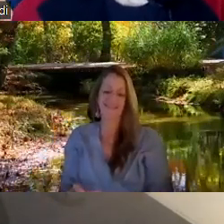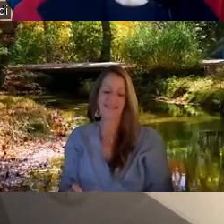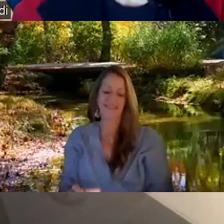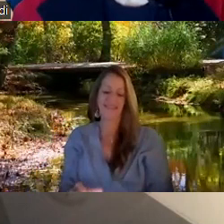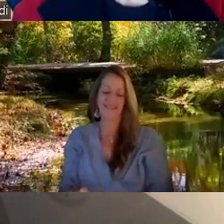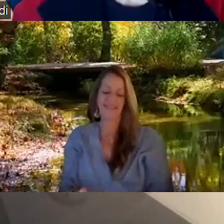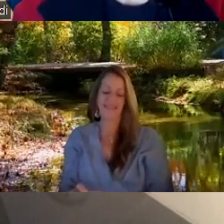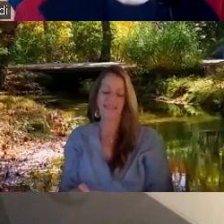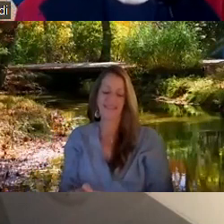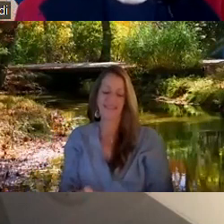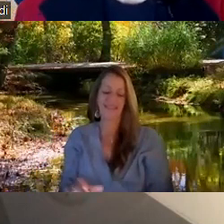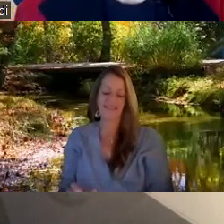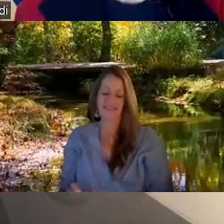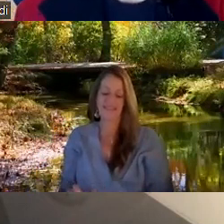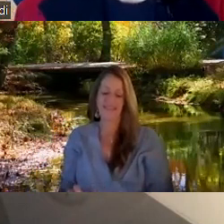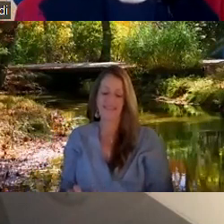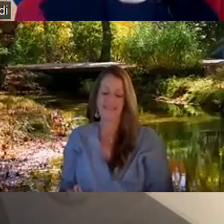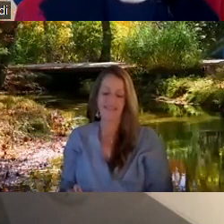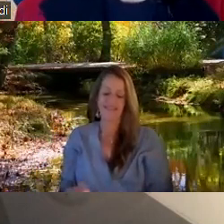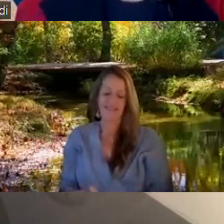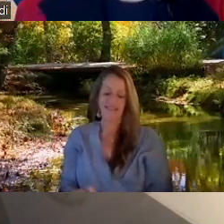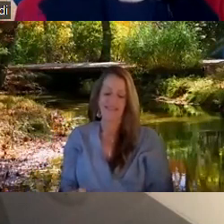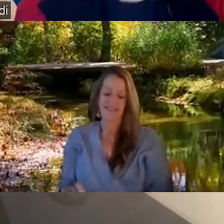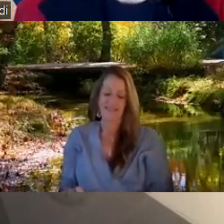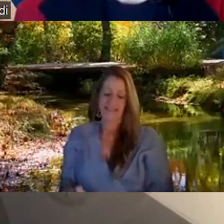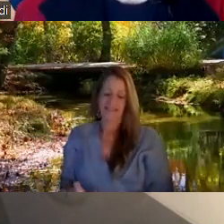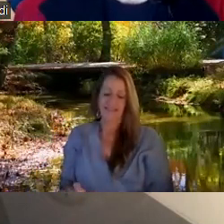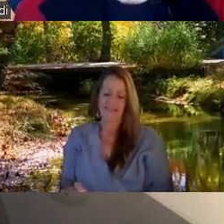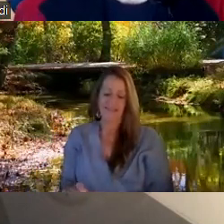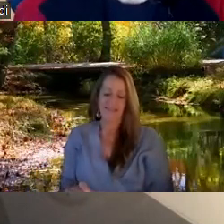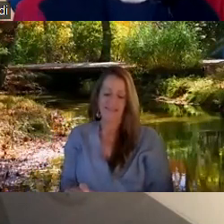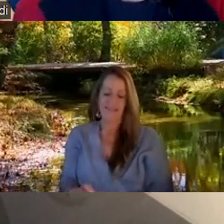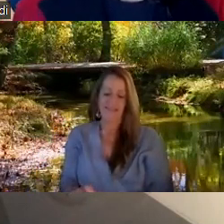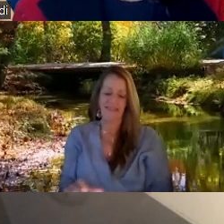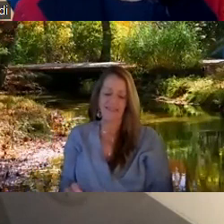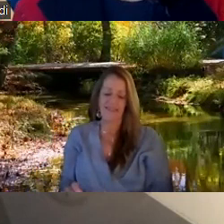public meetings under the Massachusetts open meeting law, we must. Là, nous allons faire réunion